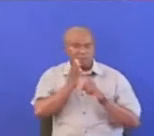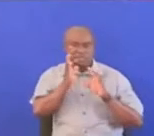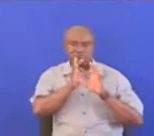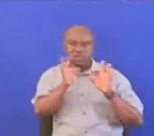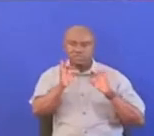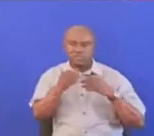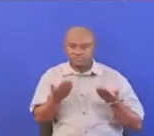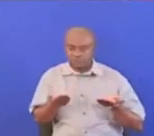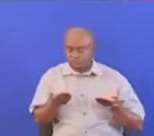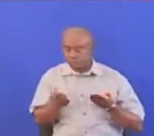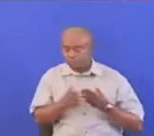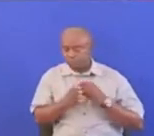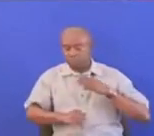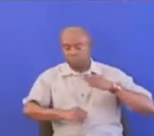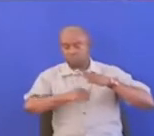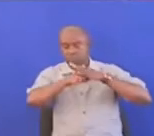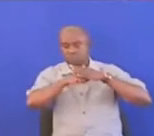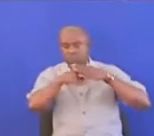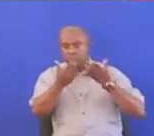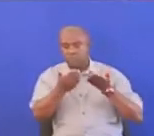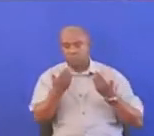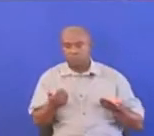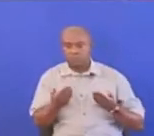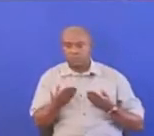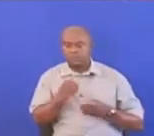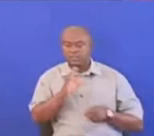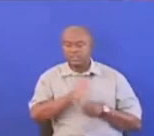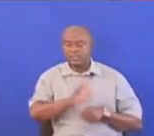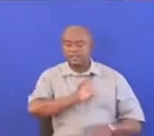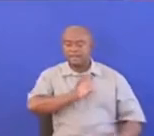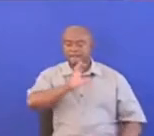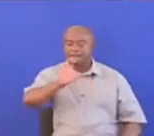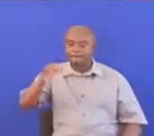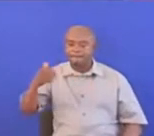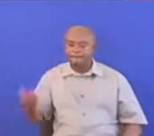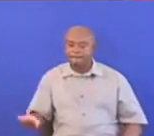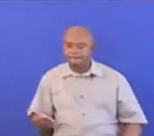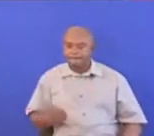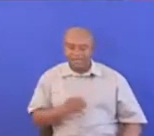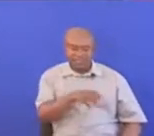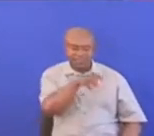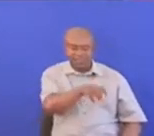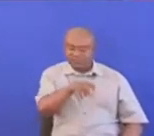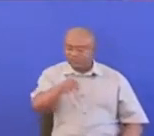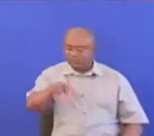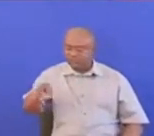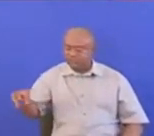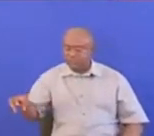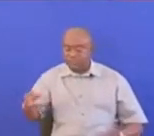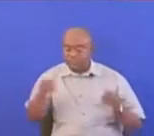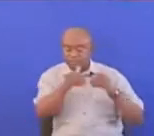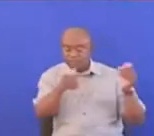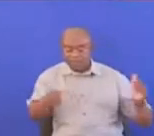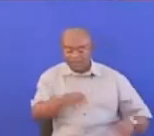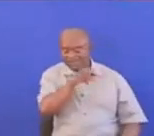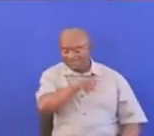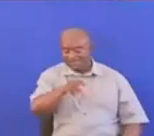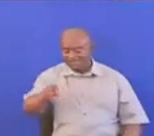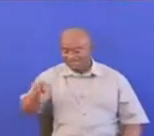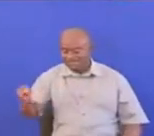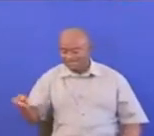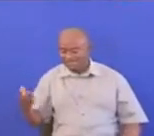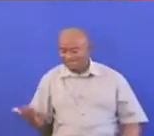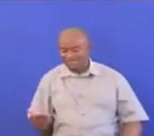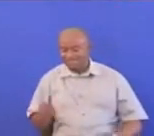ya dhati, tumuunge mkono. Ametoa pesa nyingi, vigingi vimewekwa, mipaka imewekwa ili